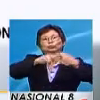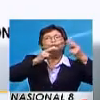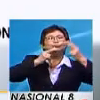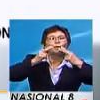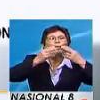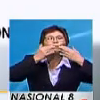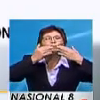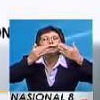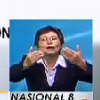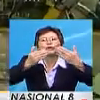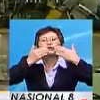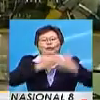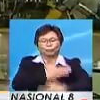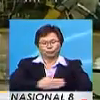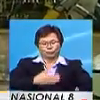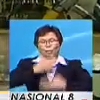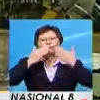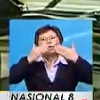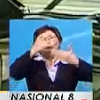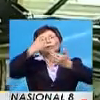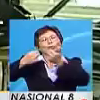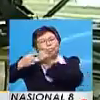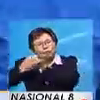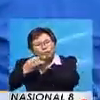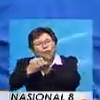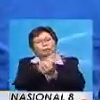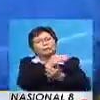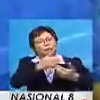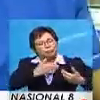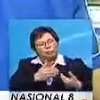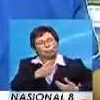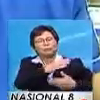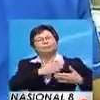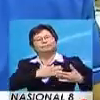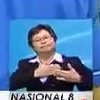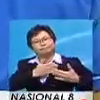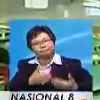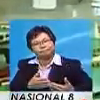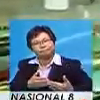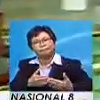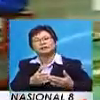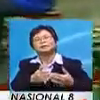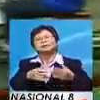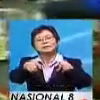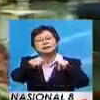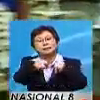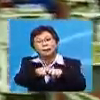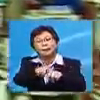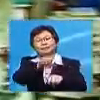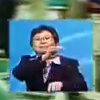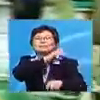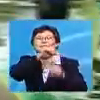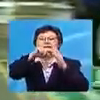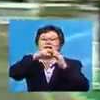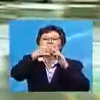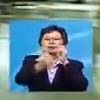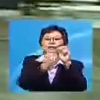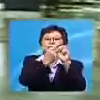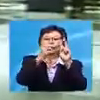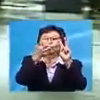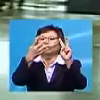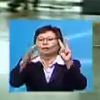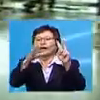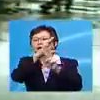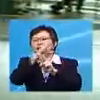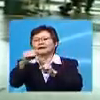setinggi-tinggi penghargaan atas sumbangan komitmen dan dedikasi beliau sebagai pengerusi sejak 2014